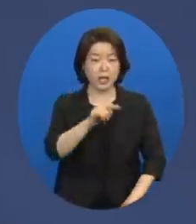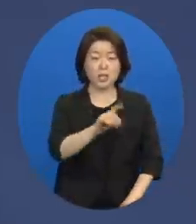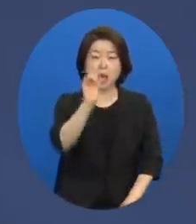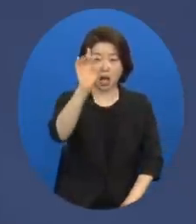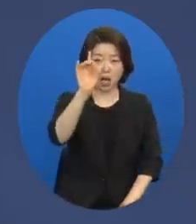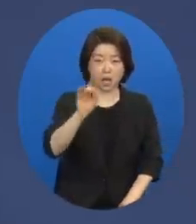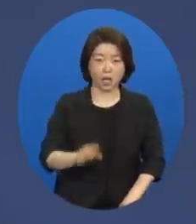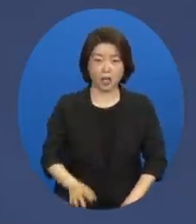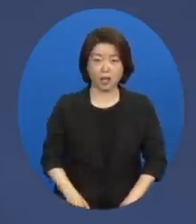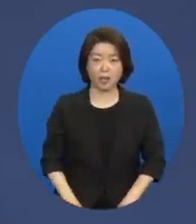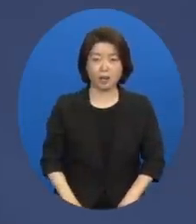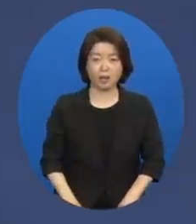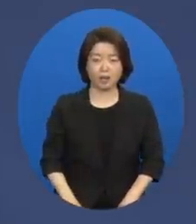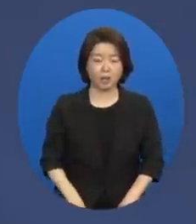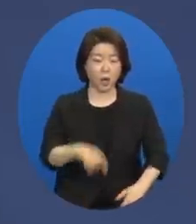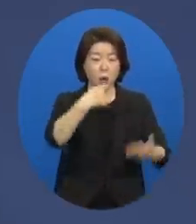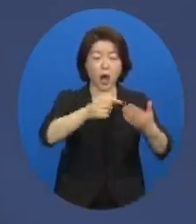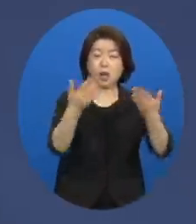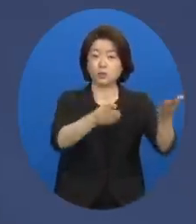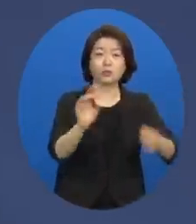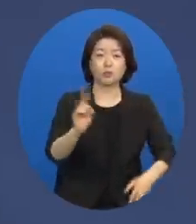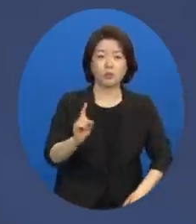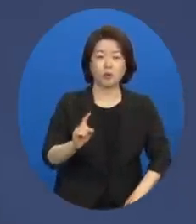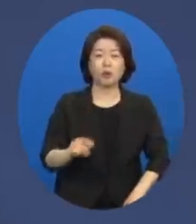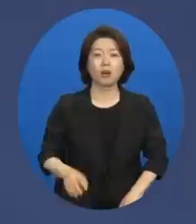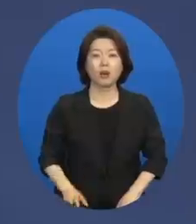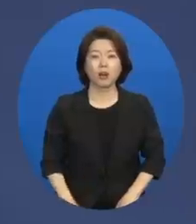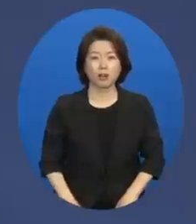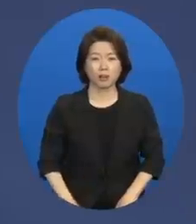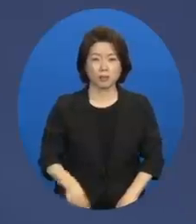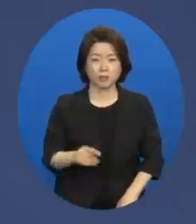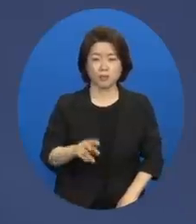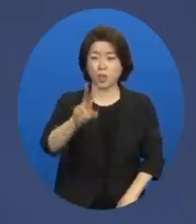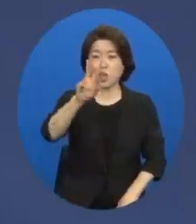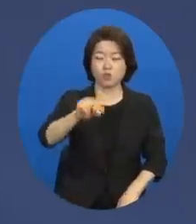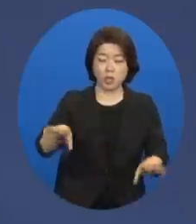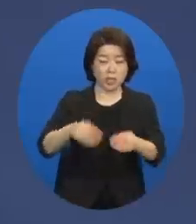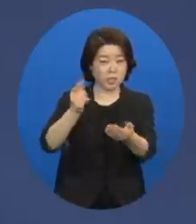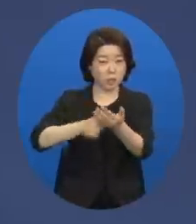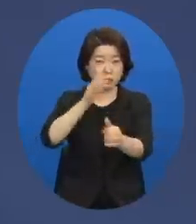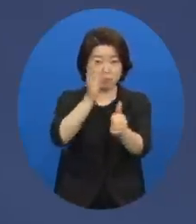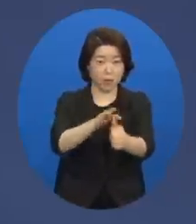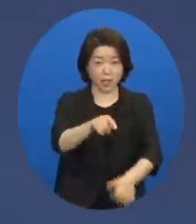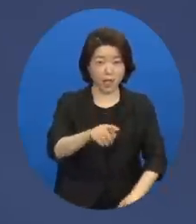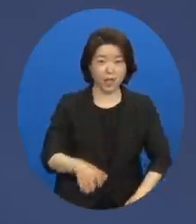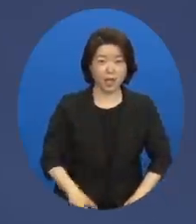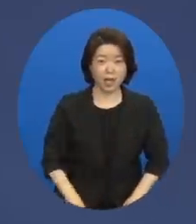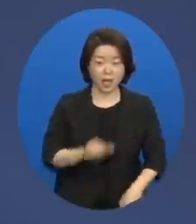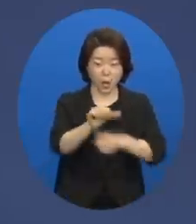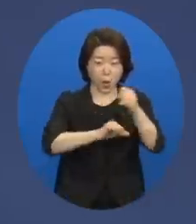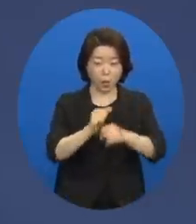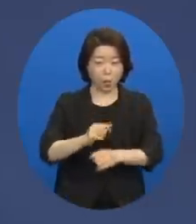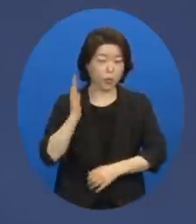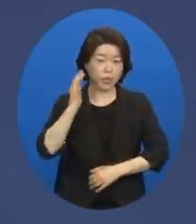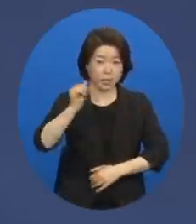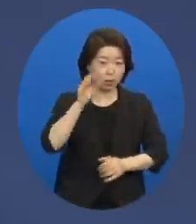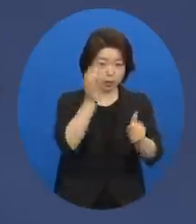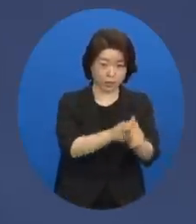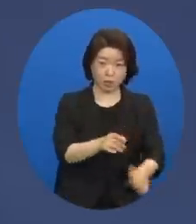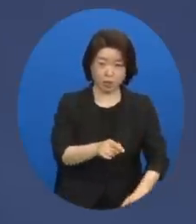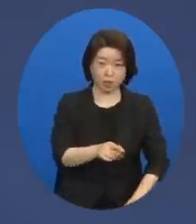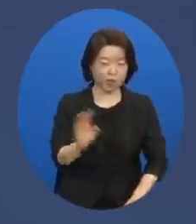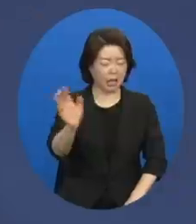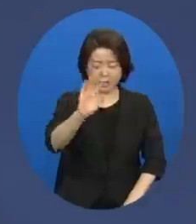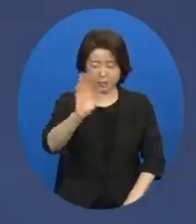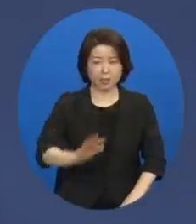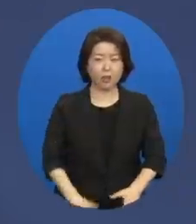없는데 뭘 가르치겠어요? 뭐 하겠어? 유엔 사무총장 시키겠어? 5년 단임 대통령 시키겠냐고. 아